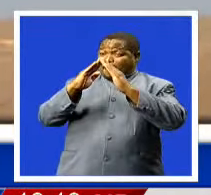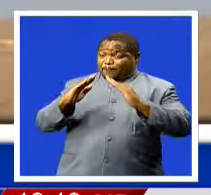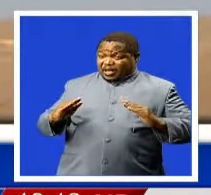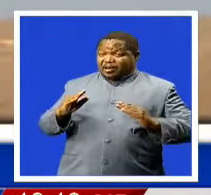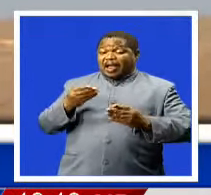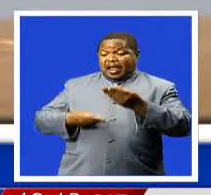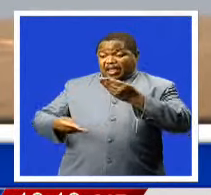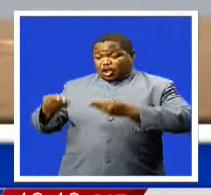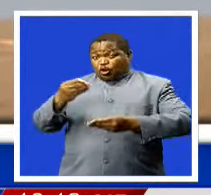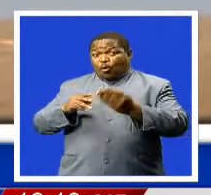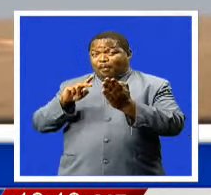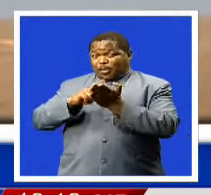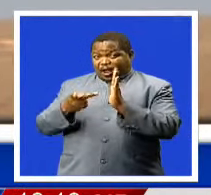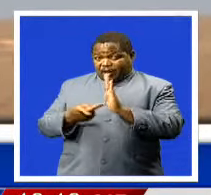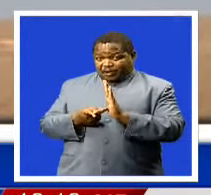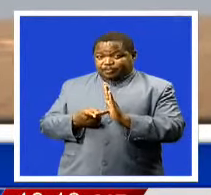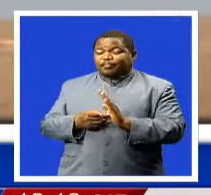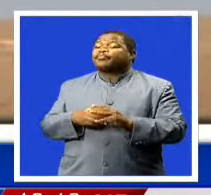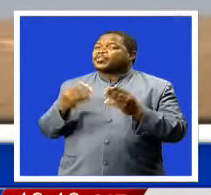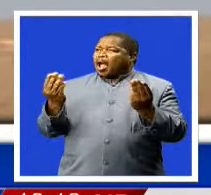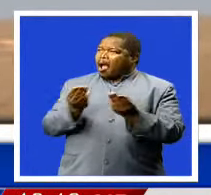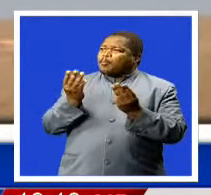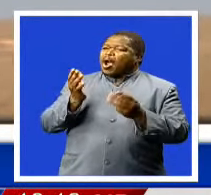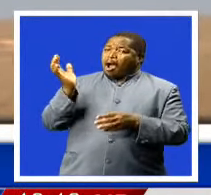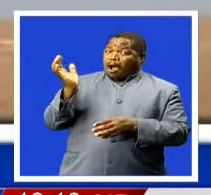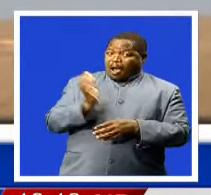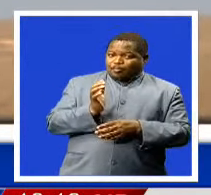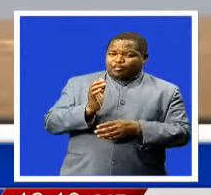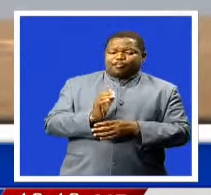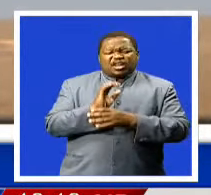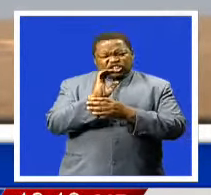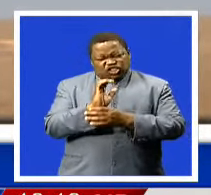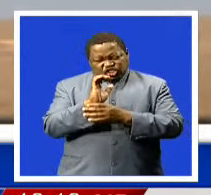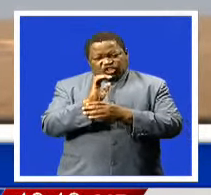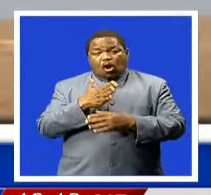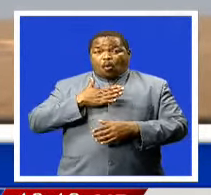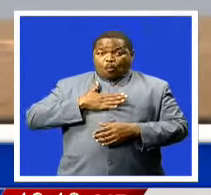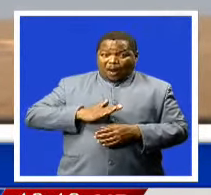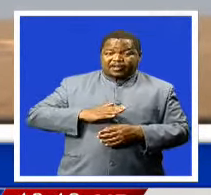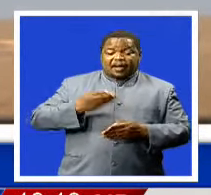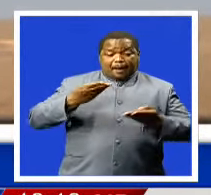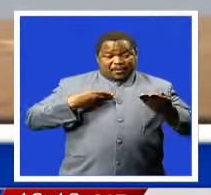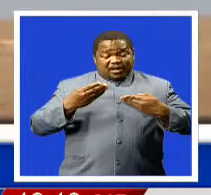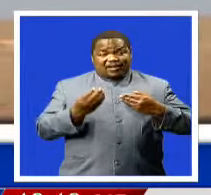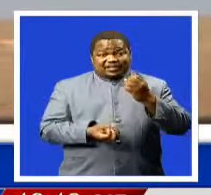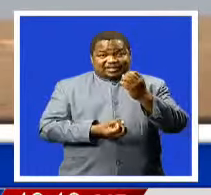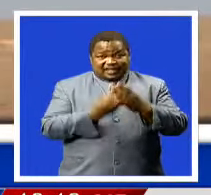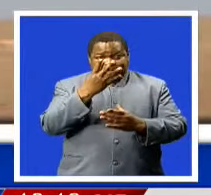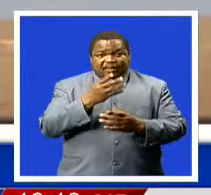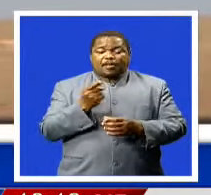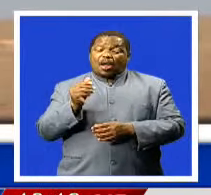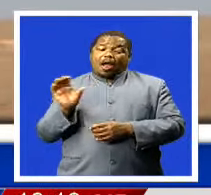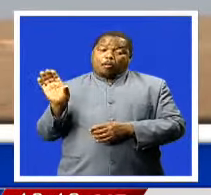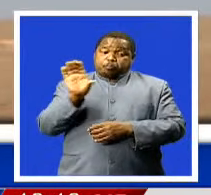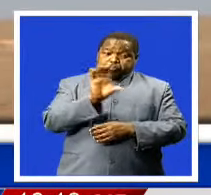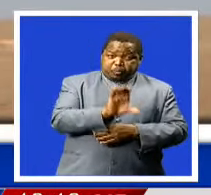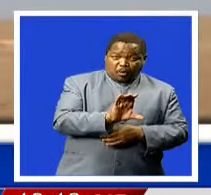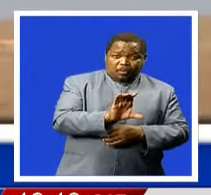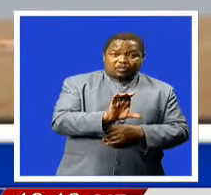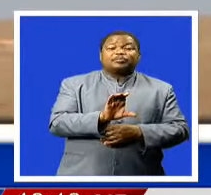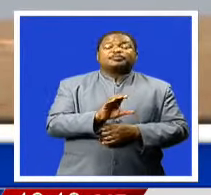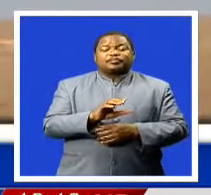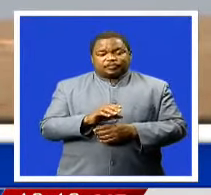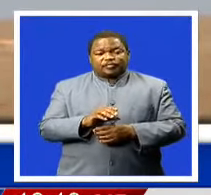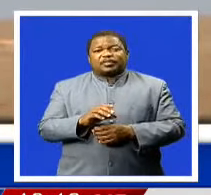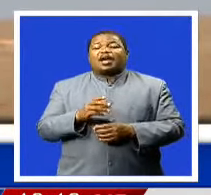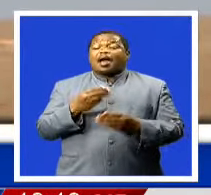labantu batokhulekela ukuthi bafuna kuya into investment letsite nabefikile baba naso sifiso